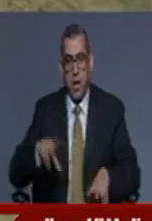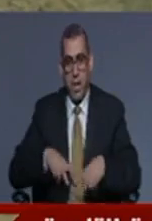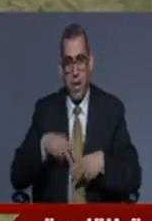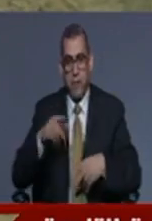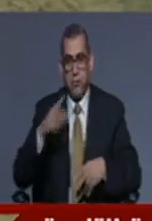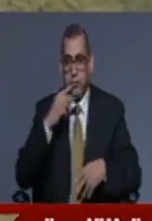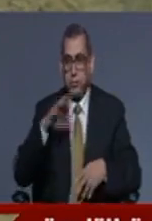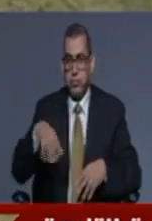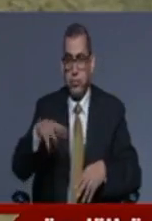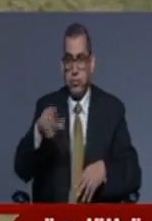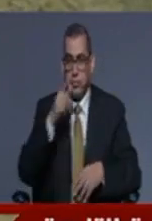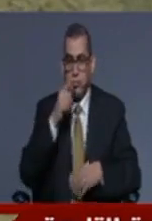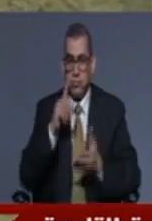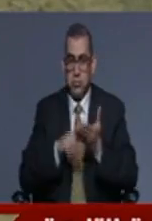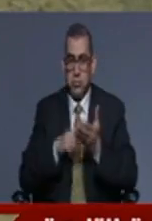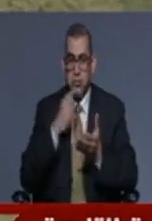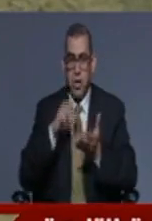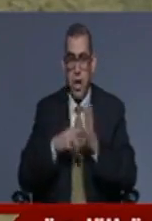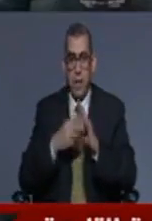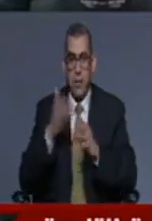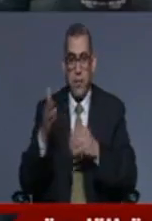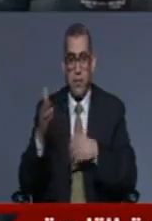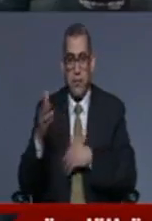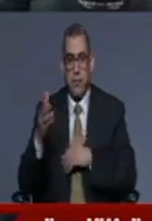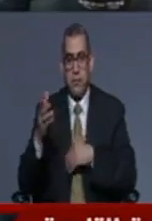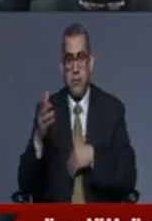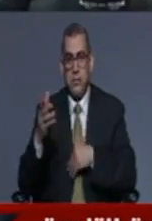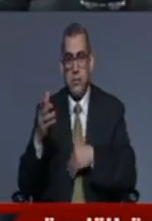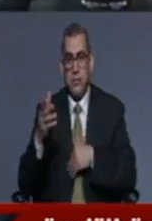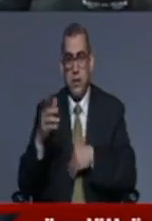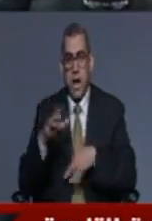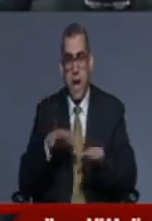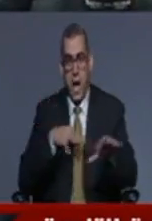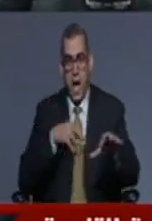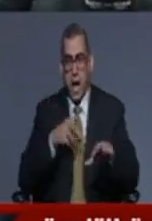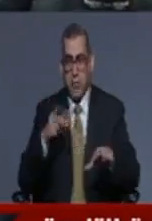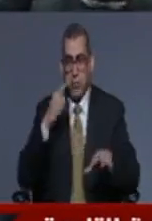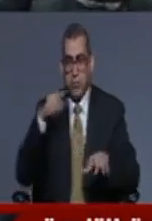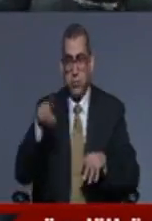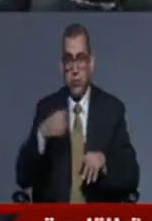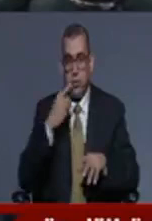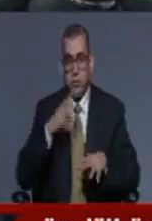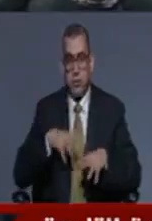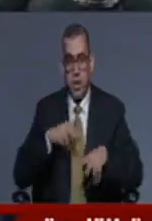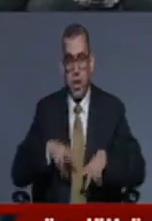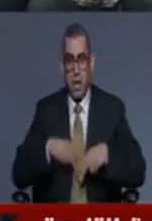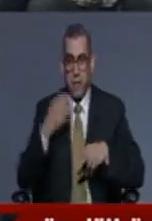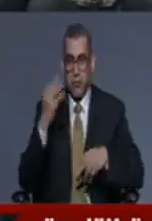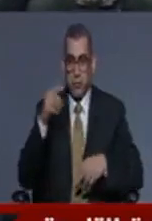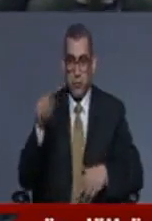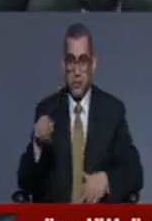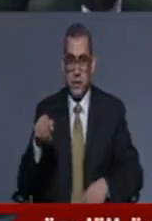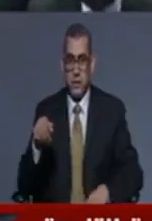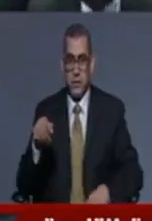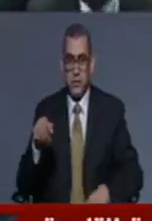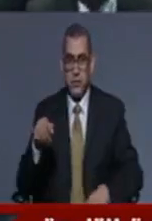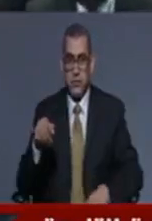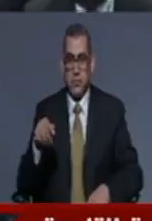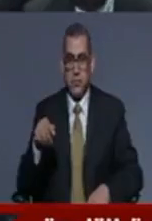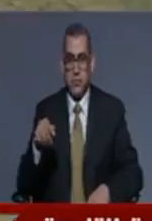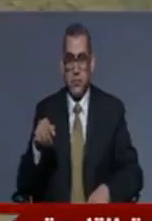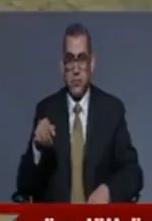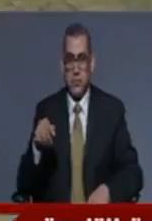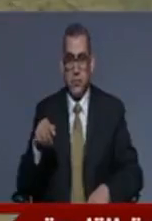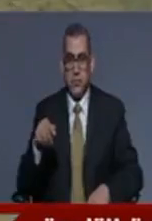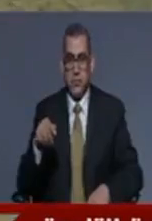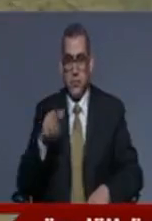كما تعلمون فإن الحيوانات البرية عادة ما تهرب من الأسوار، لذا إذا